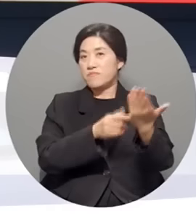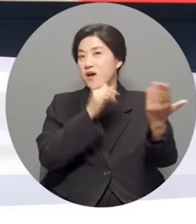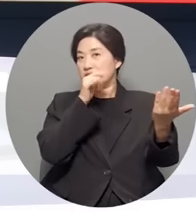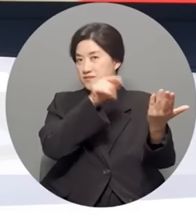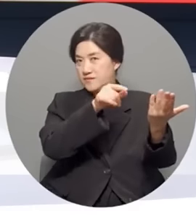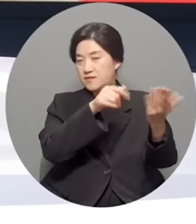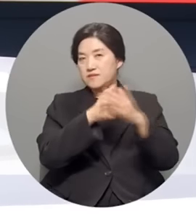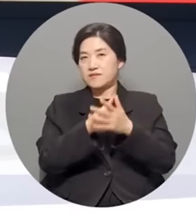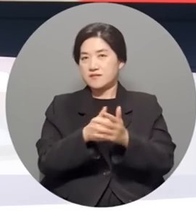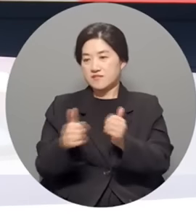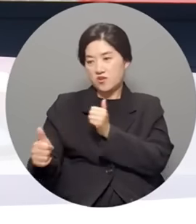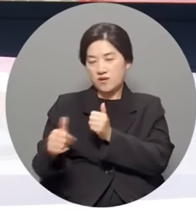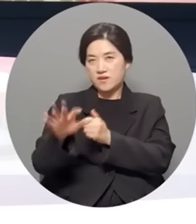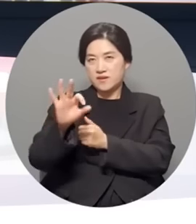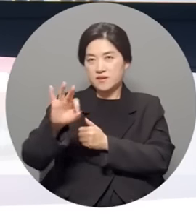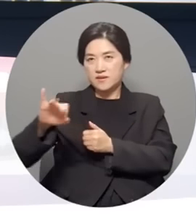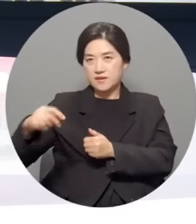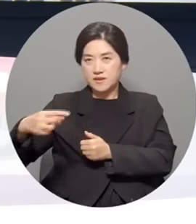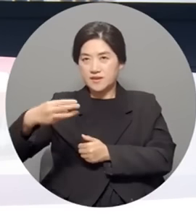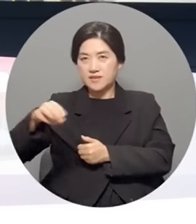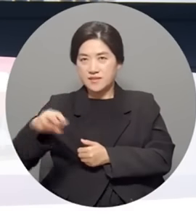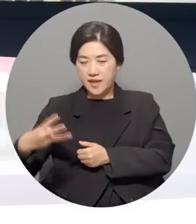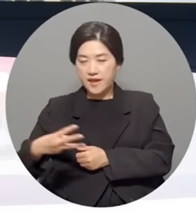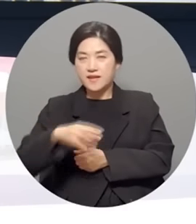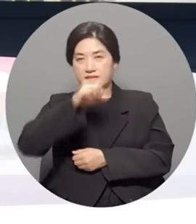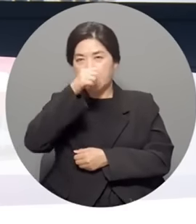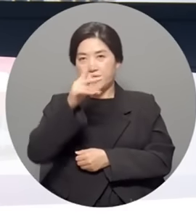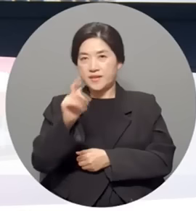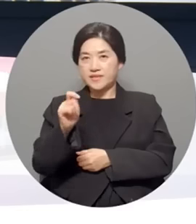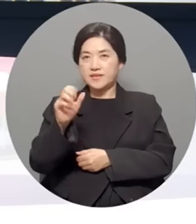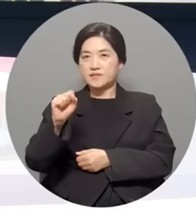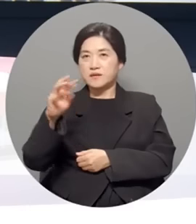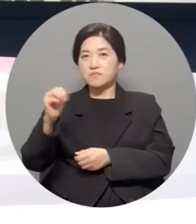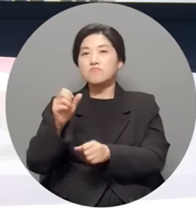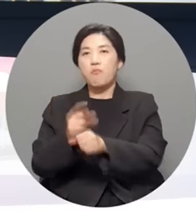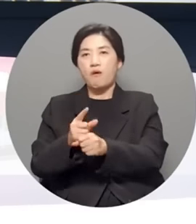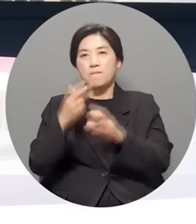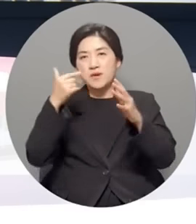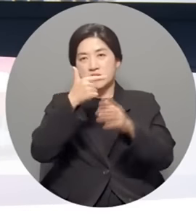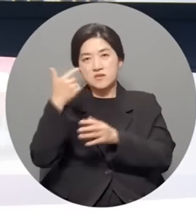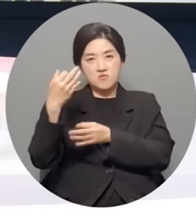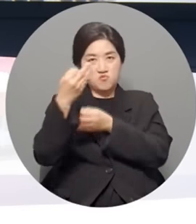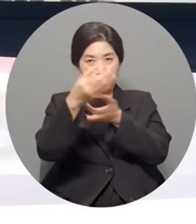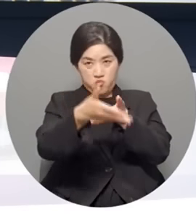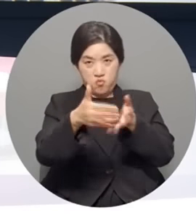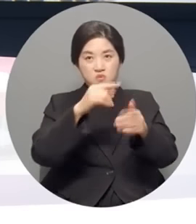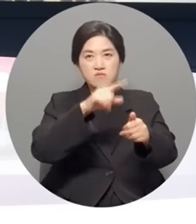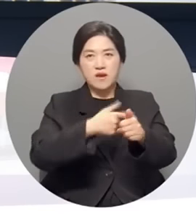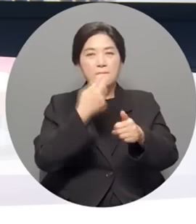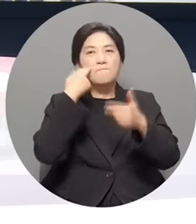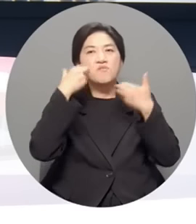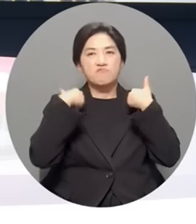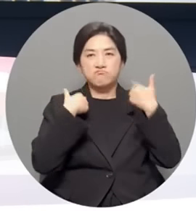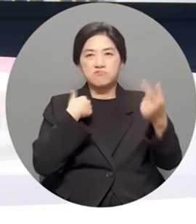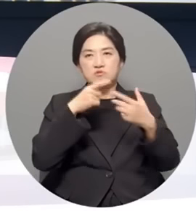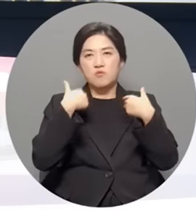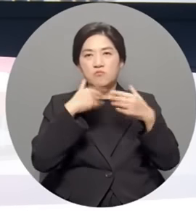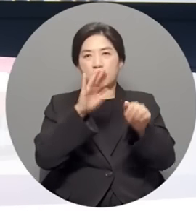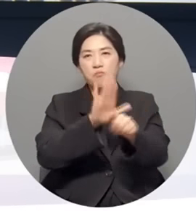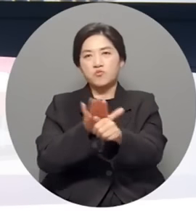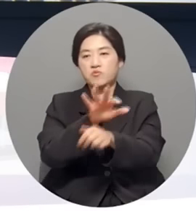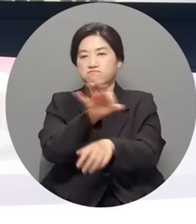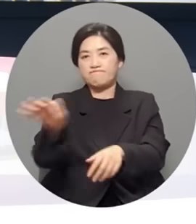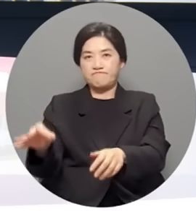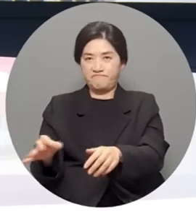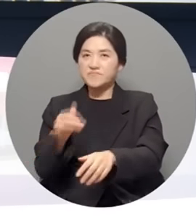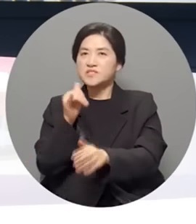나왔습니다. 경쟁 기업인 인텔과 대만 TSMC는 이미 미국에 거액을 투자하면서 역시 미국 정부의 보조금을